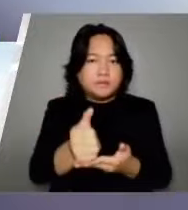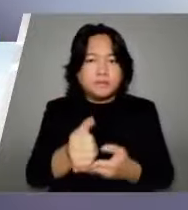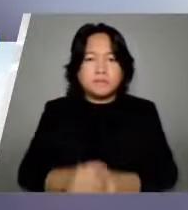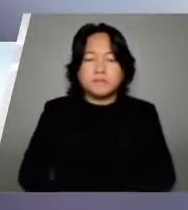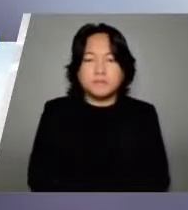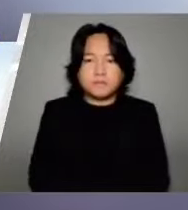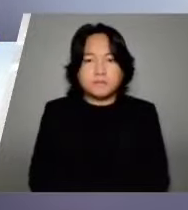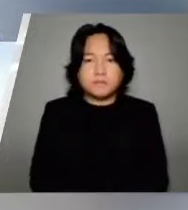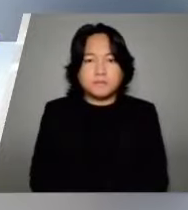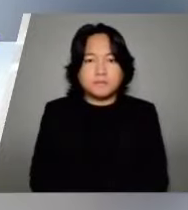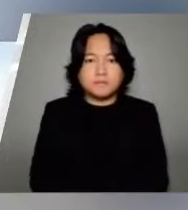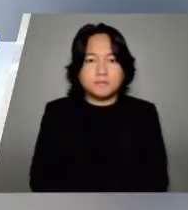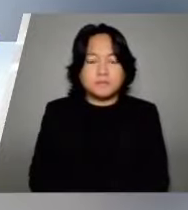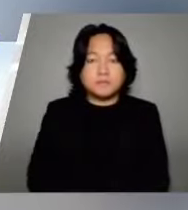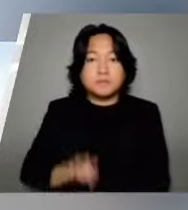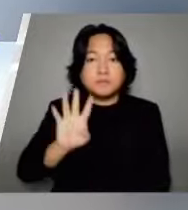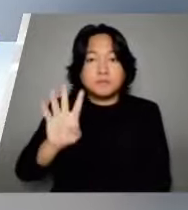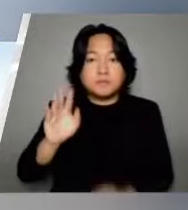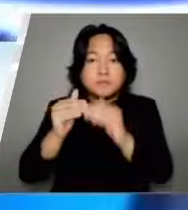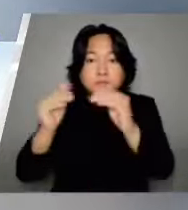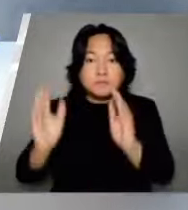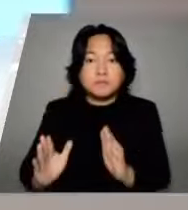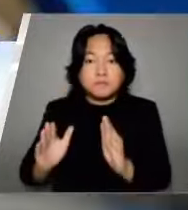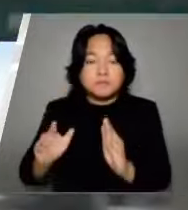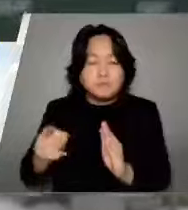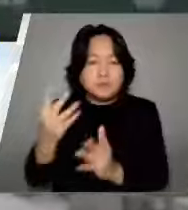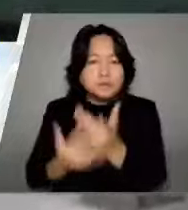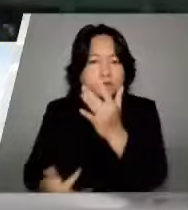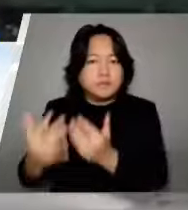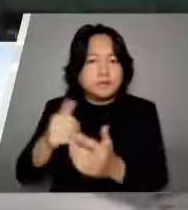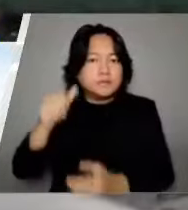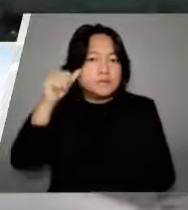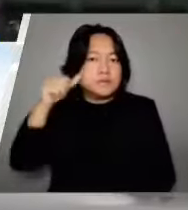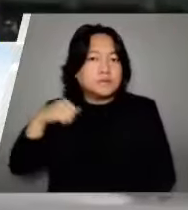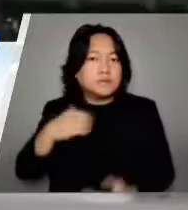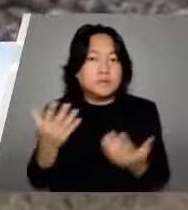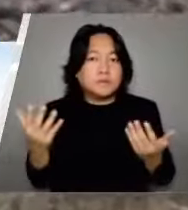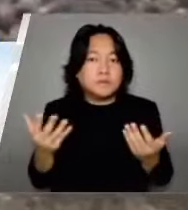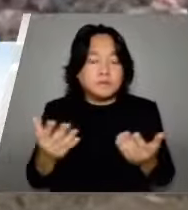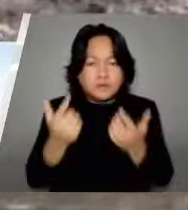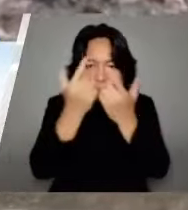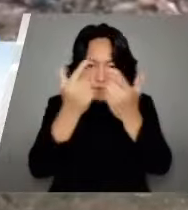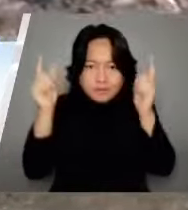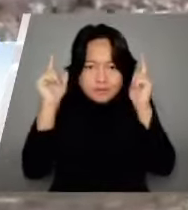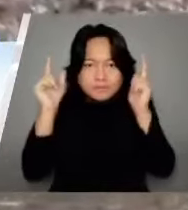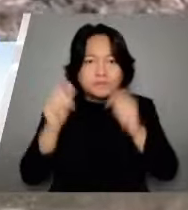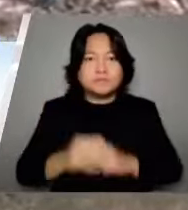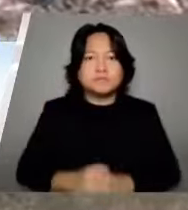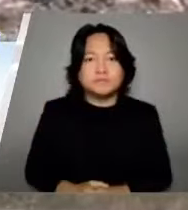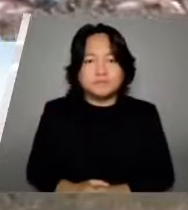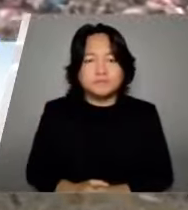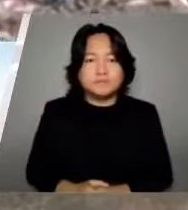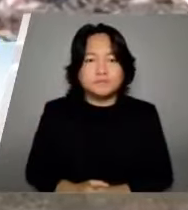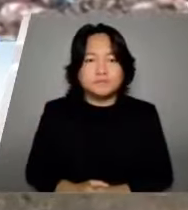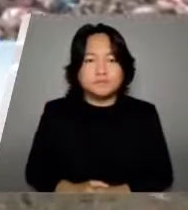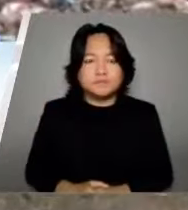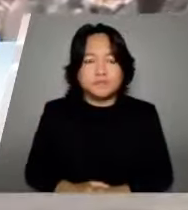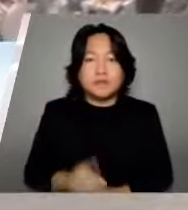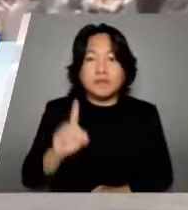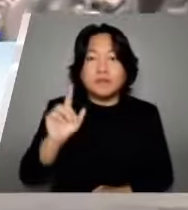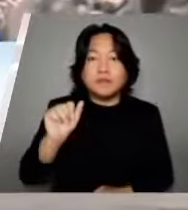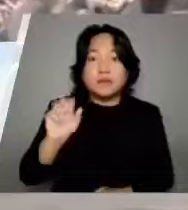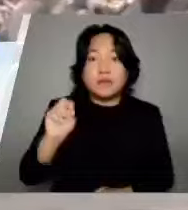Apat na bahay naman ang nasunog sa Lapu-Lapu City kahapon. Nasunog din ang bahagi ng control dump site sa Dagupan City,